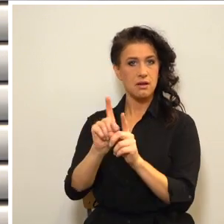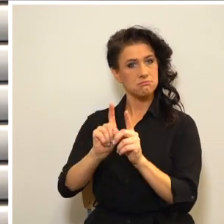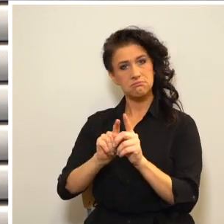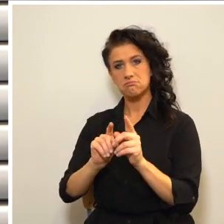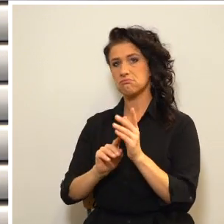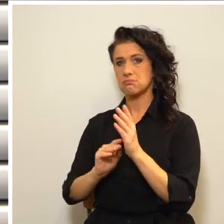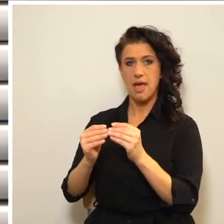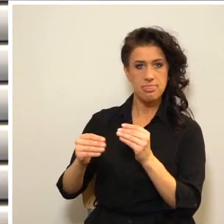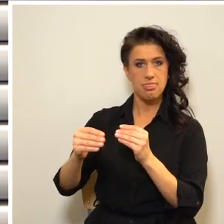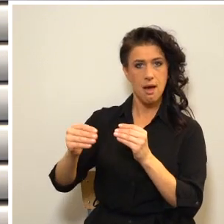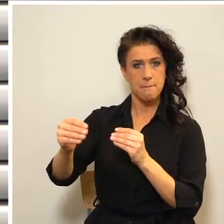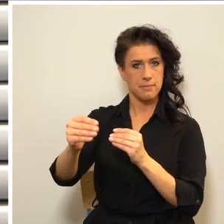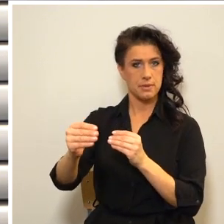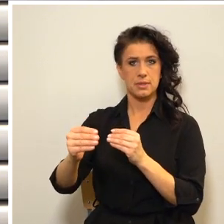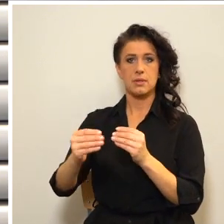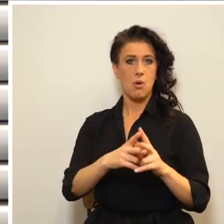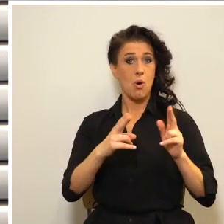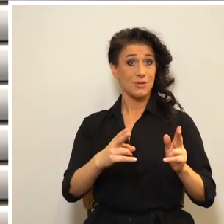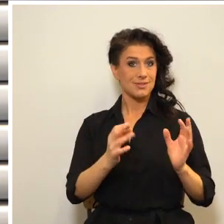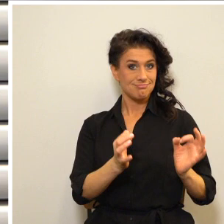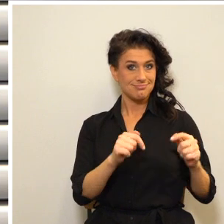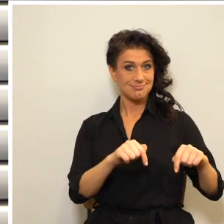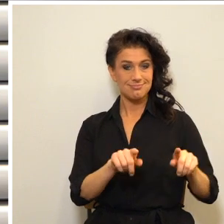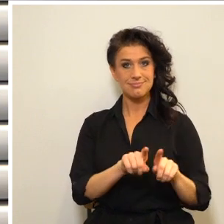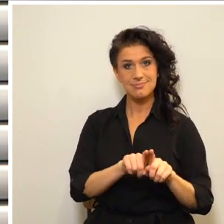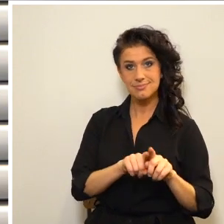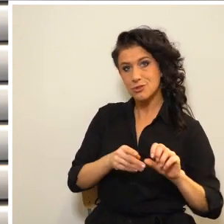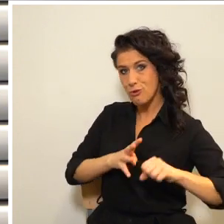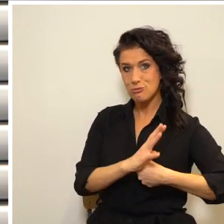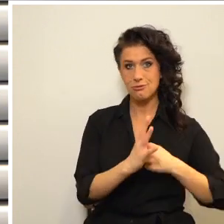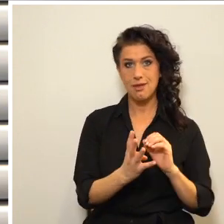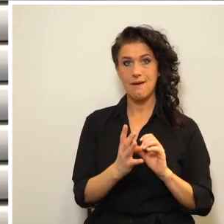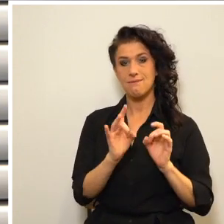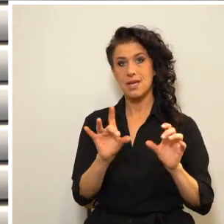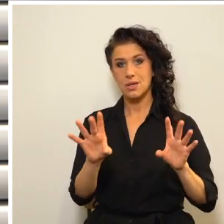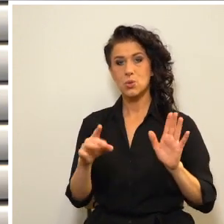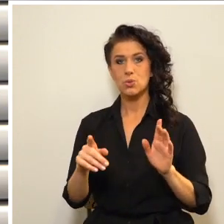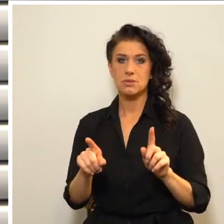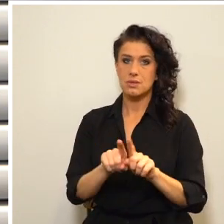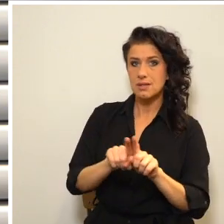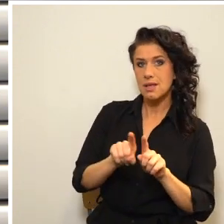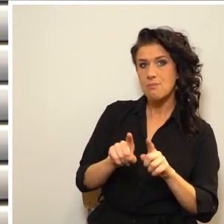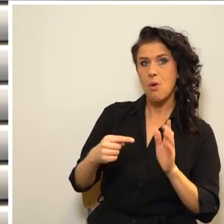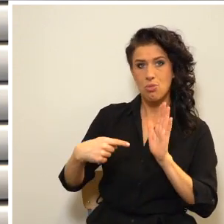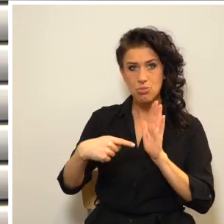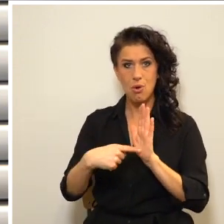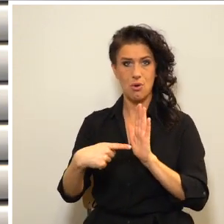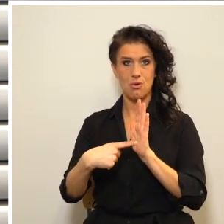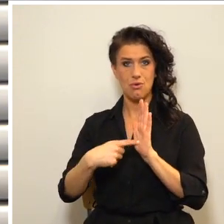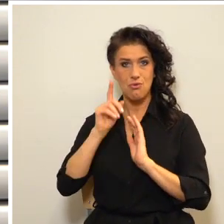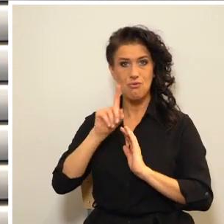etapie nawet teraz w okresie I w dobie tego kodu który nam tej pandami